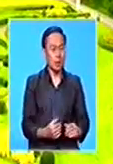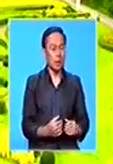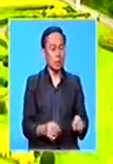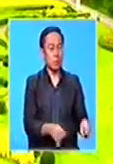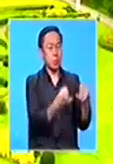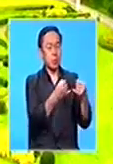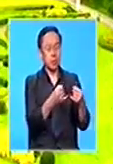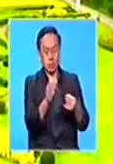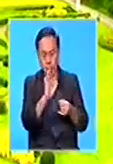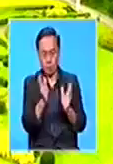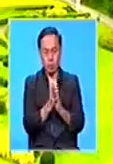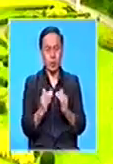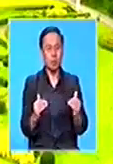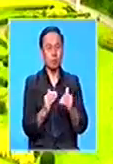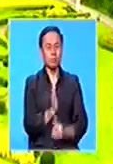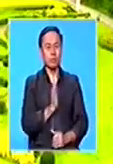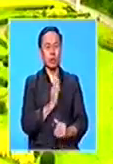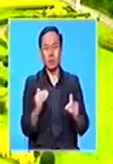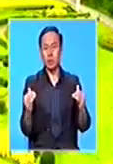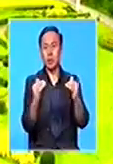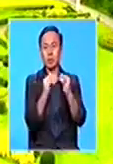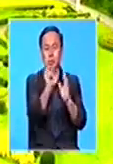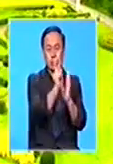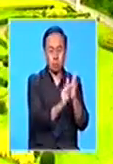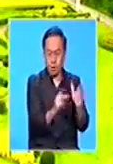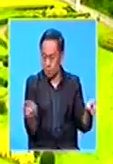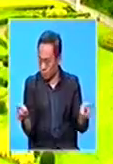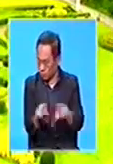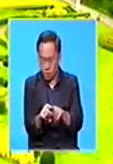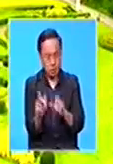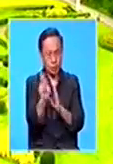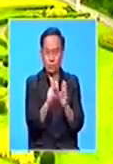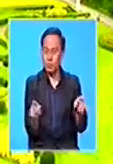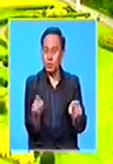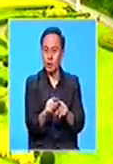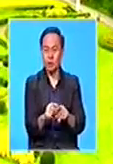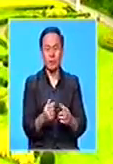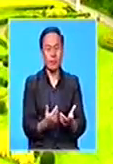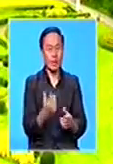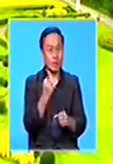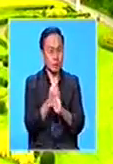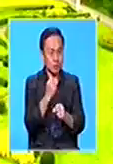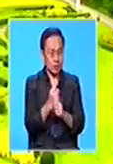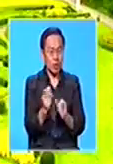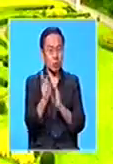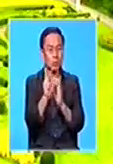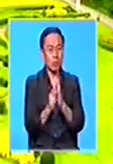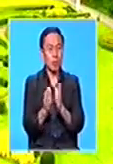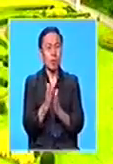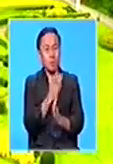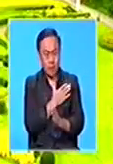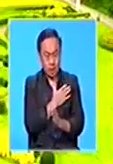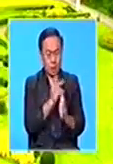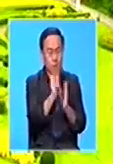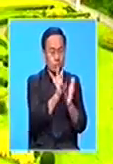เอากฎหมายนี้มาเล่นงานพวกข้างนี้ข้างนี้กฎหมายอีกอันมาข้างนี้มันกฎหมายเดียวกันทั้งหมดอ่ะนะจะทำยังไงกฎหมายสงฆ์ก็คือกฎหมายสงฆ์